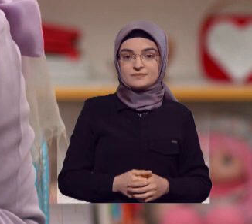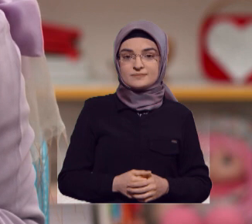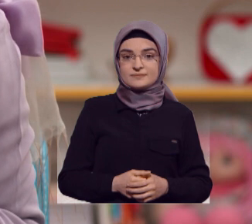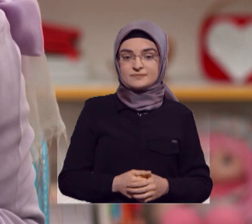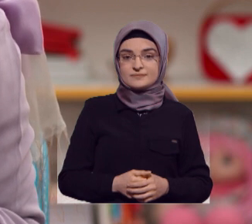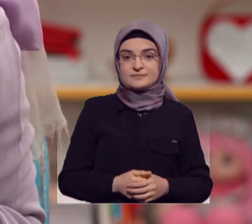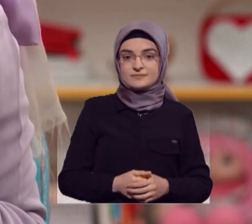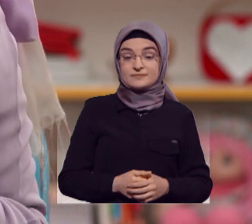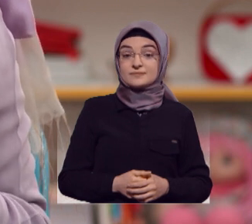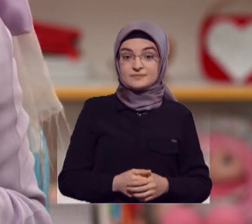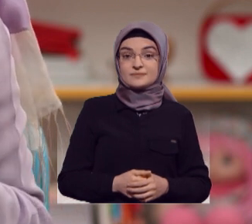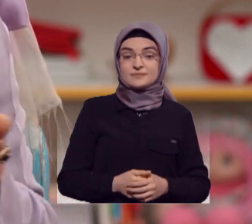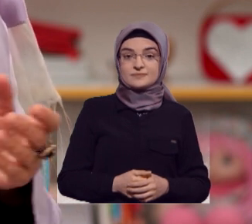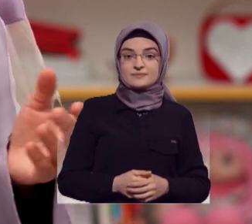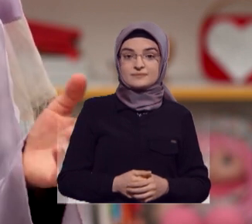Tıkırt.